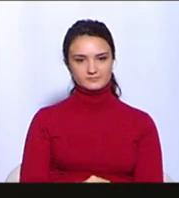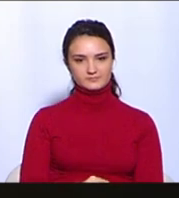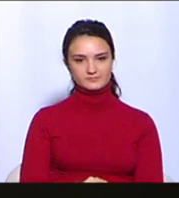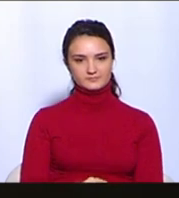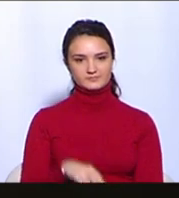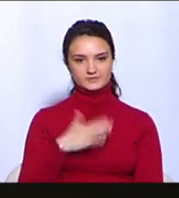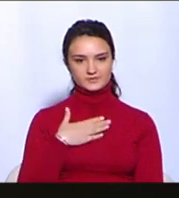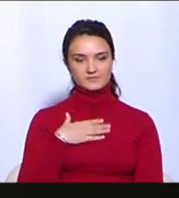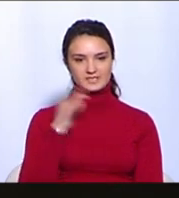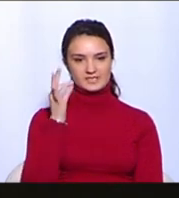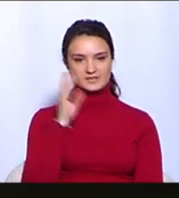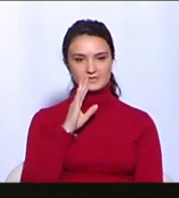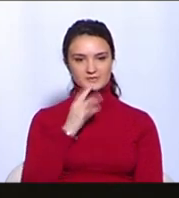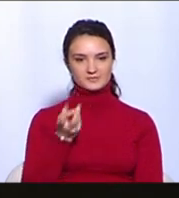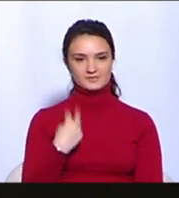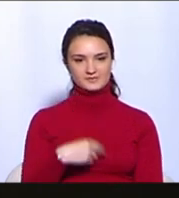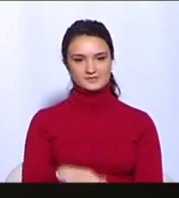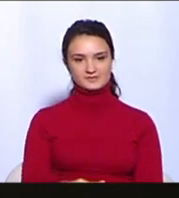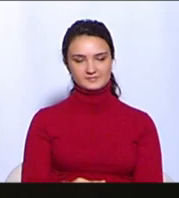ჩემი ნანა ტრიგოგომური და